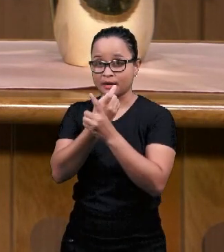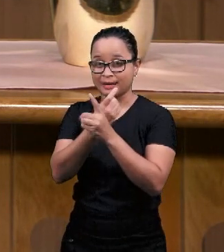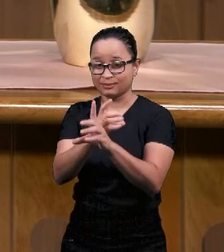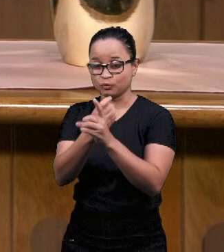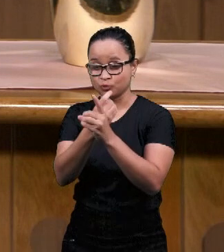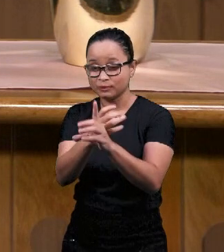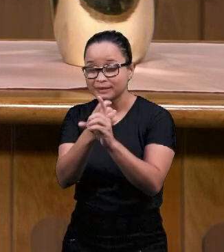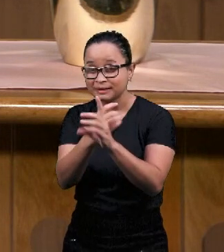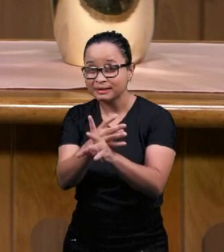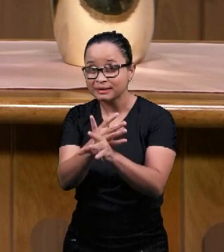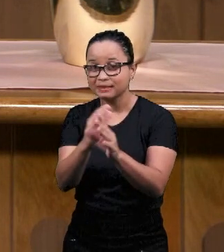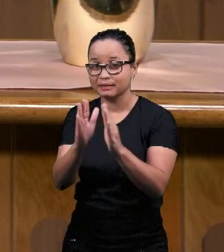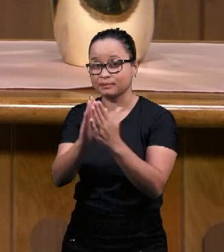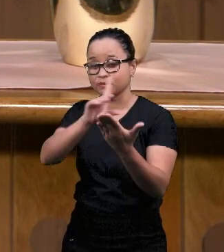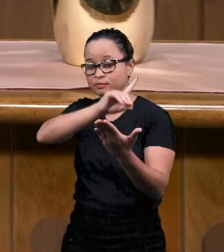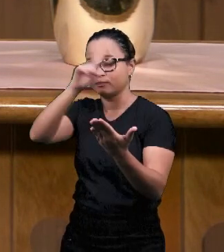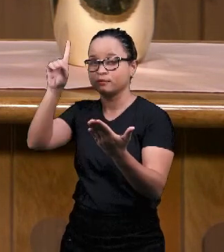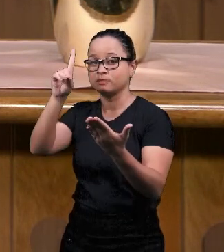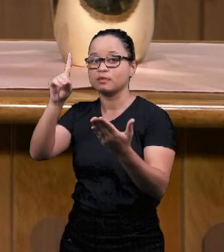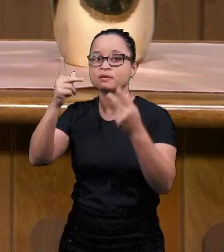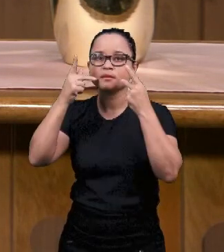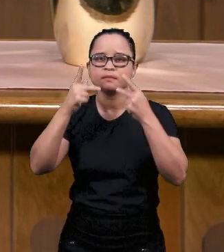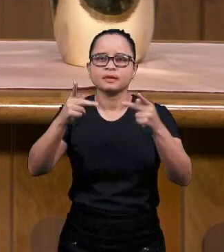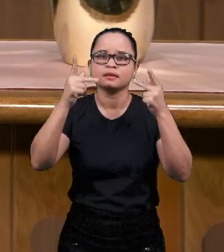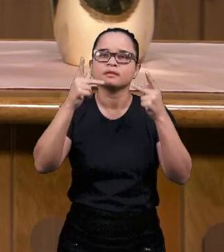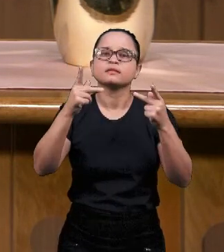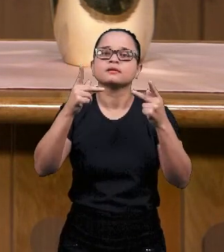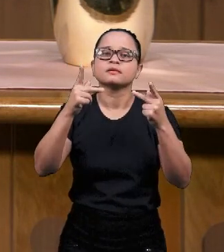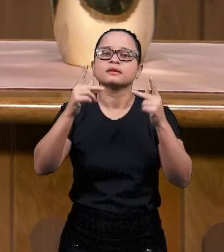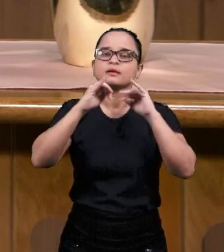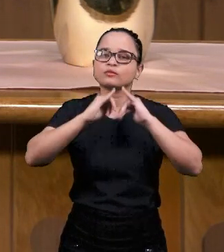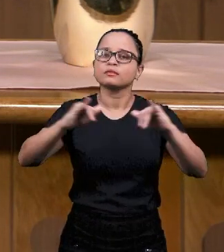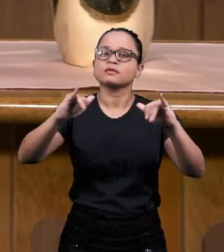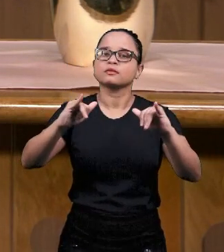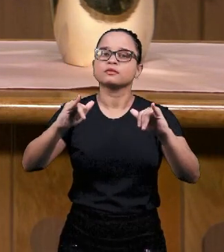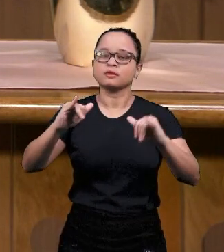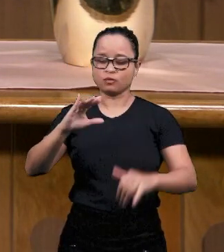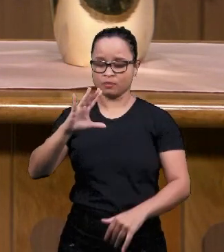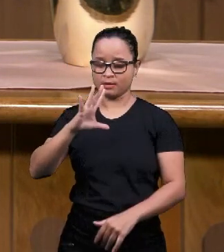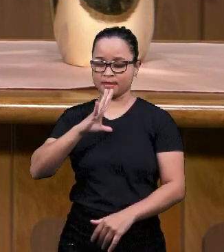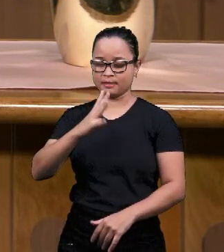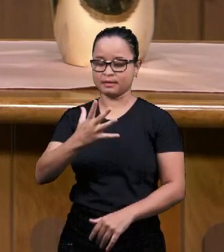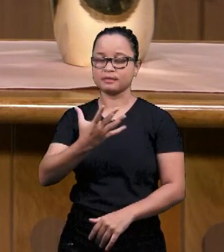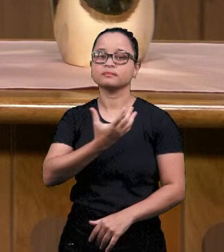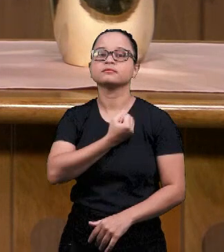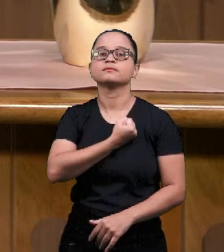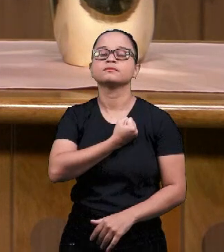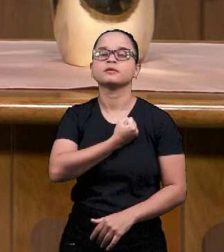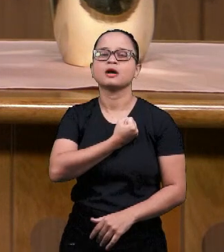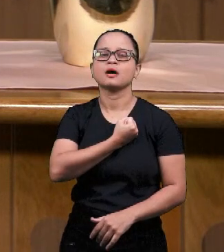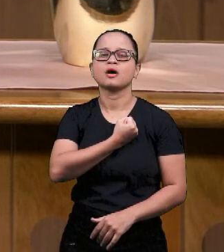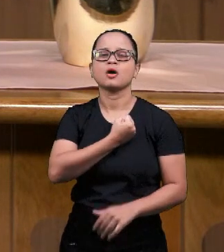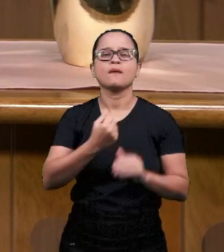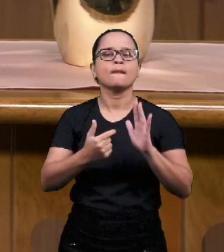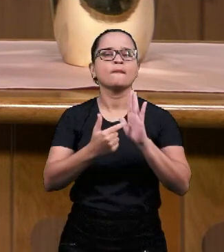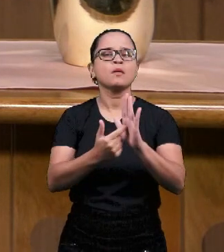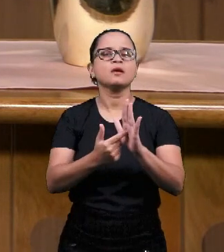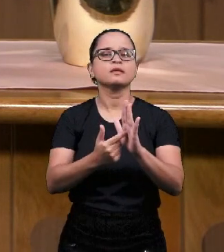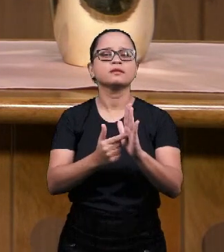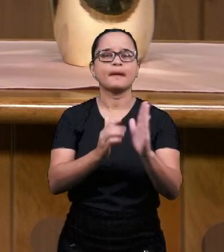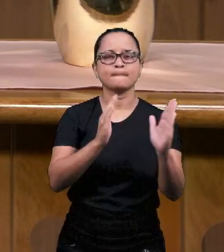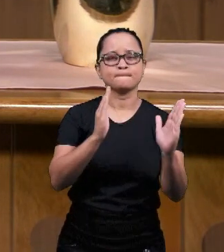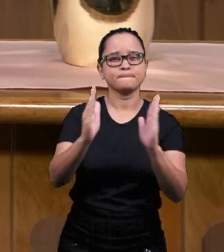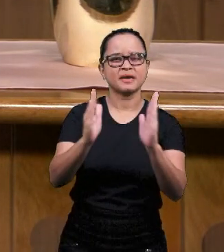доктрине Слова Божьего, о спасении, которое проповедуется в наших церквях, мы говорим всегда